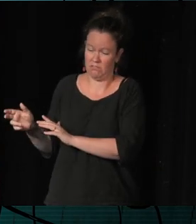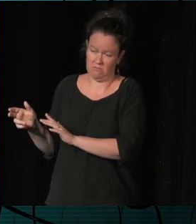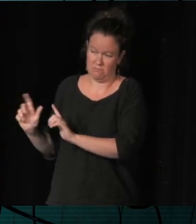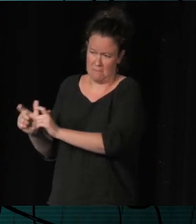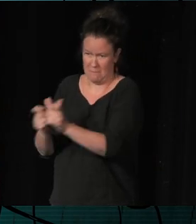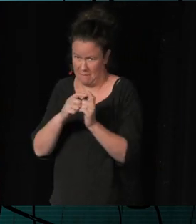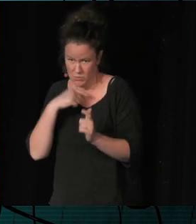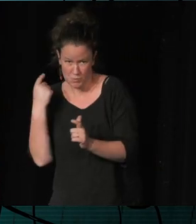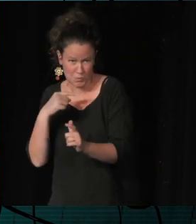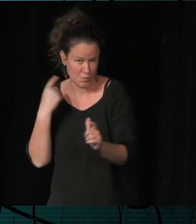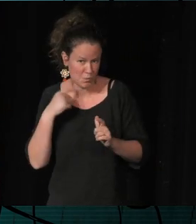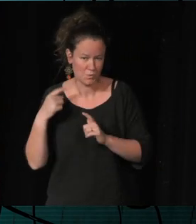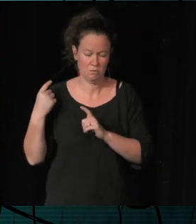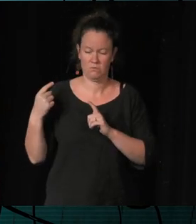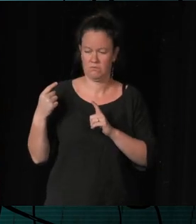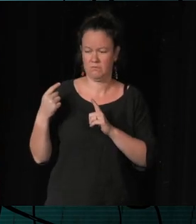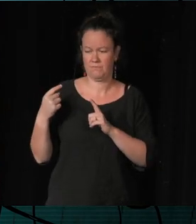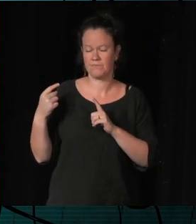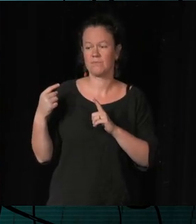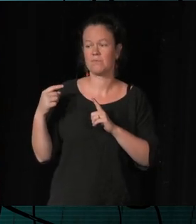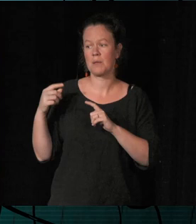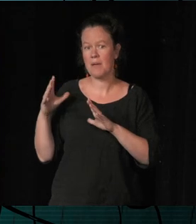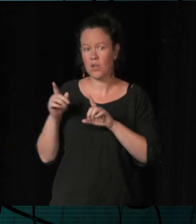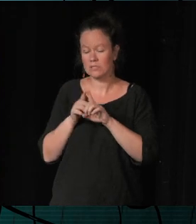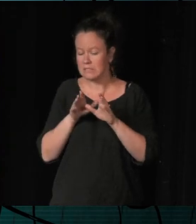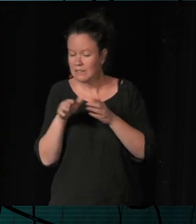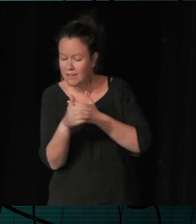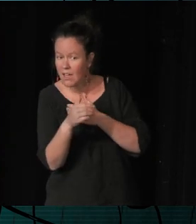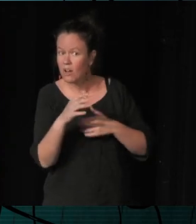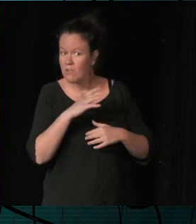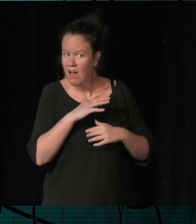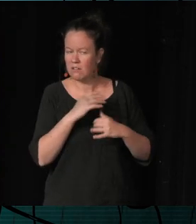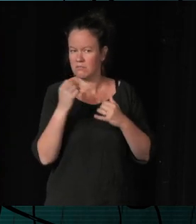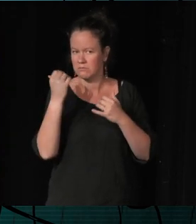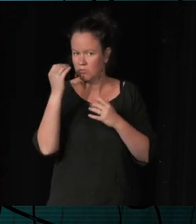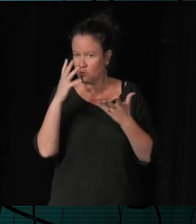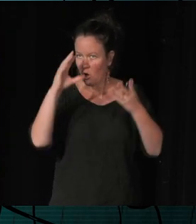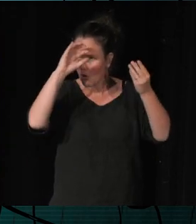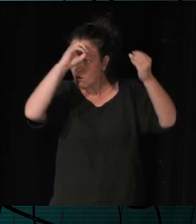le folklore. Les mythologies, les représentations monstrueuses ou fantastiques,